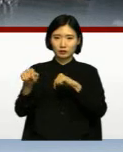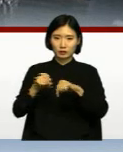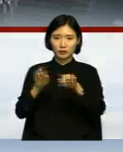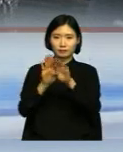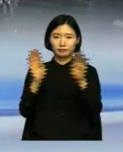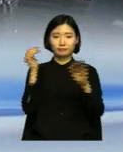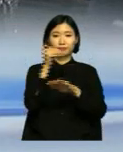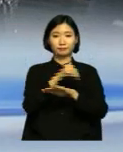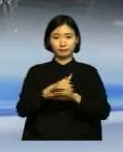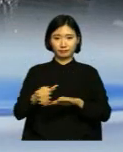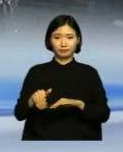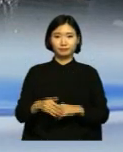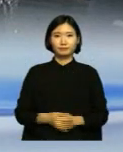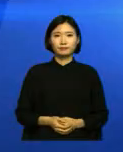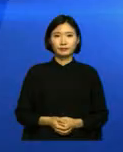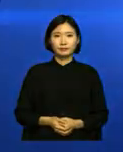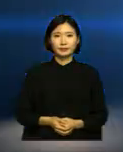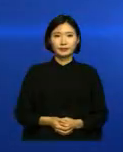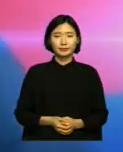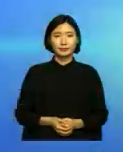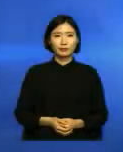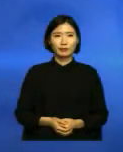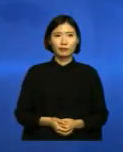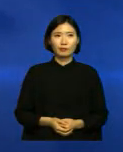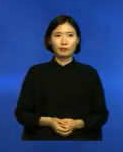방침입니다. 박미현 기자입니다.